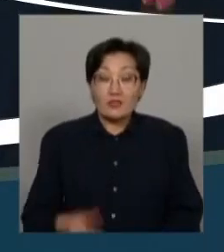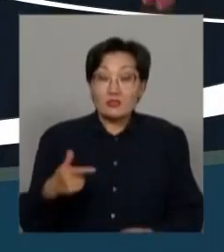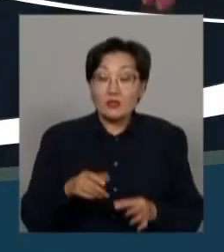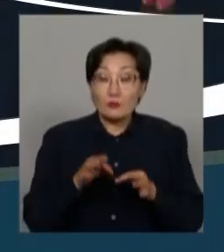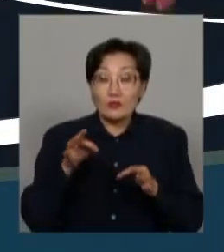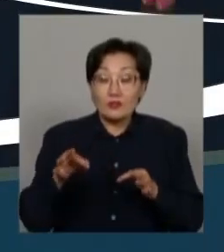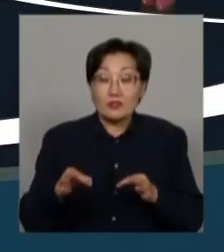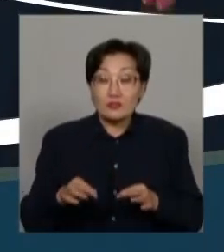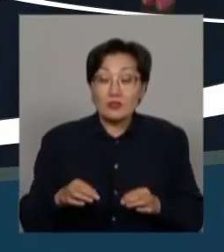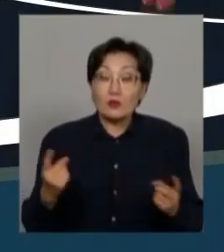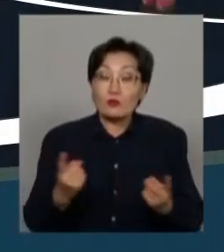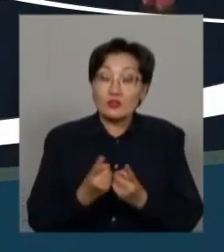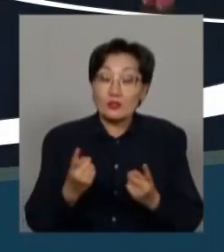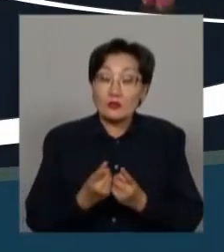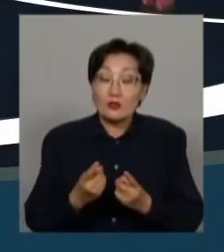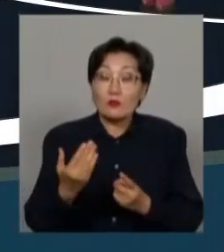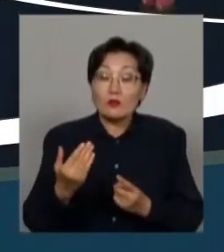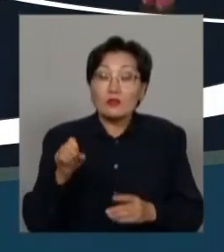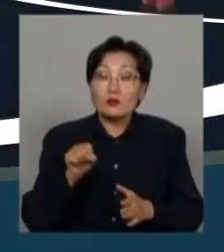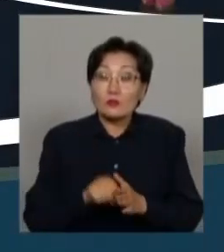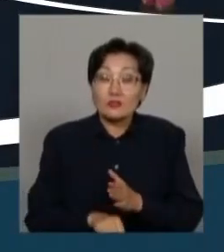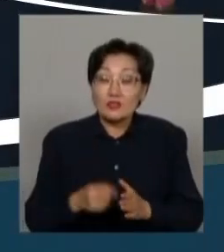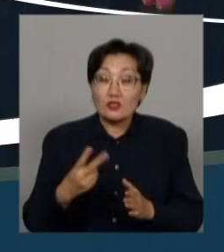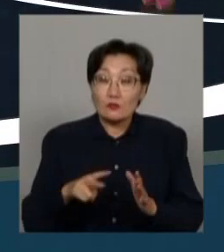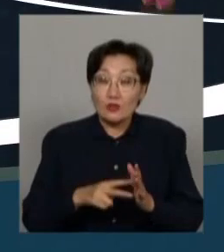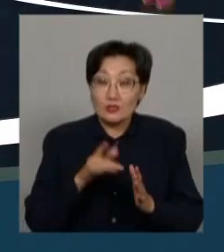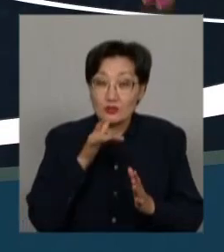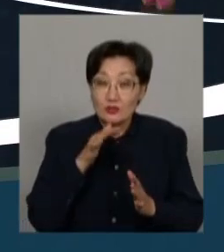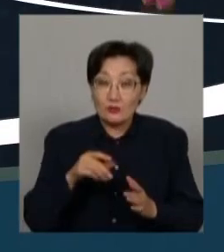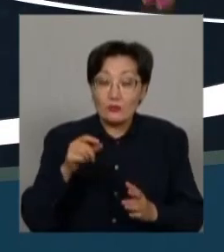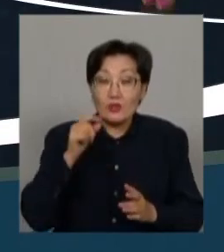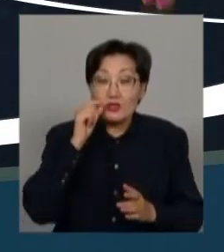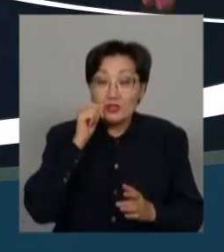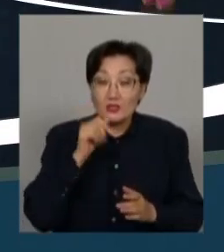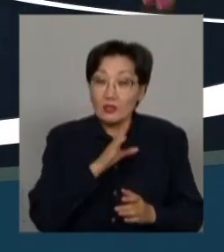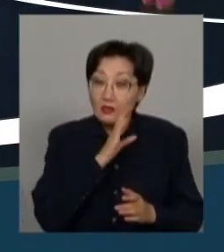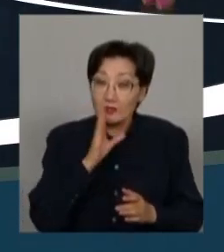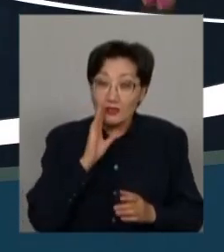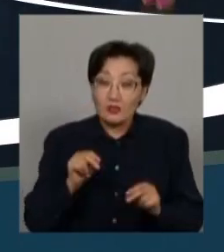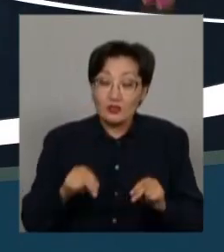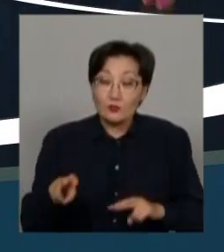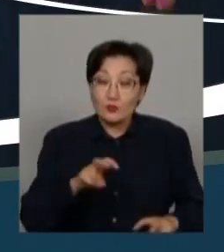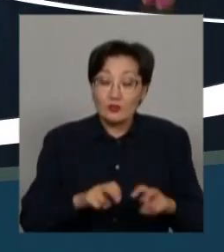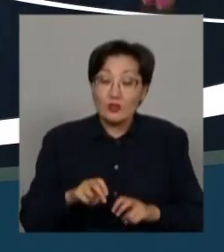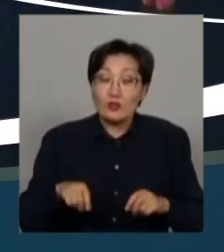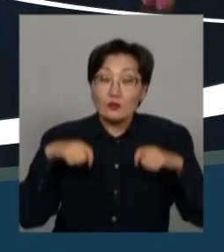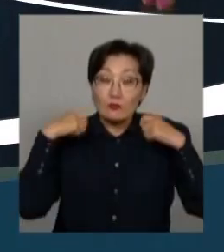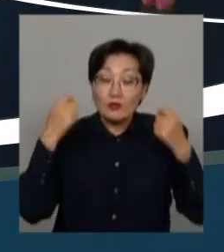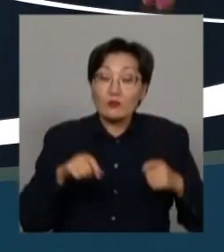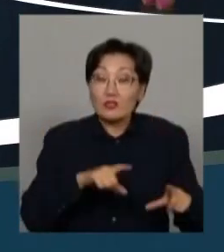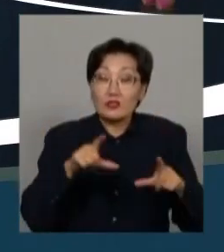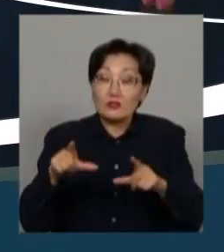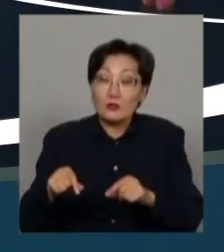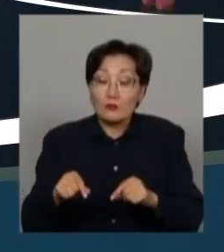Атырау облысында сыныптастарының қолынан қаза болған 27 жастағы жігіттің анасы әділдік іздейді. Туған күн кешіне